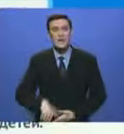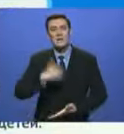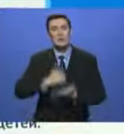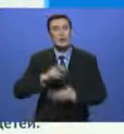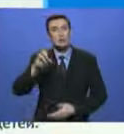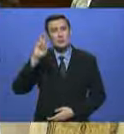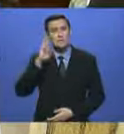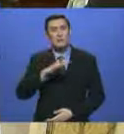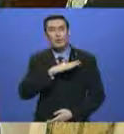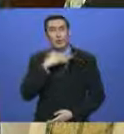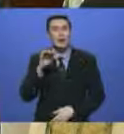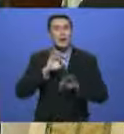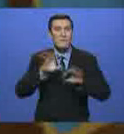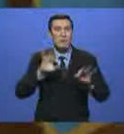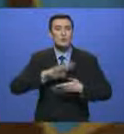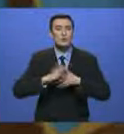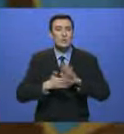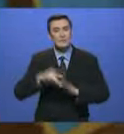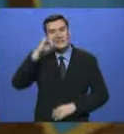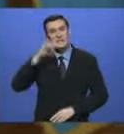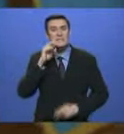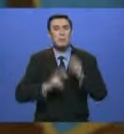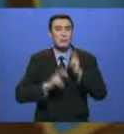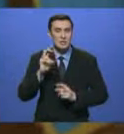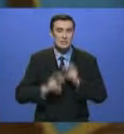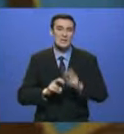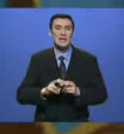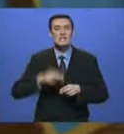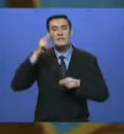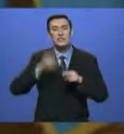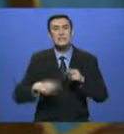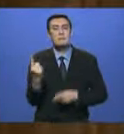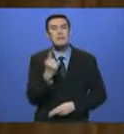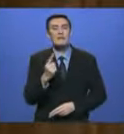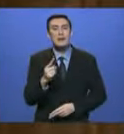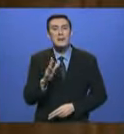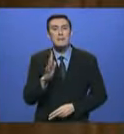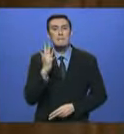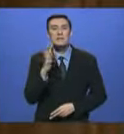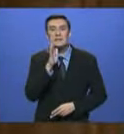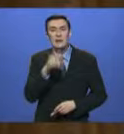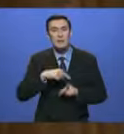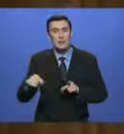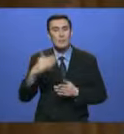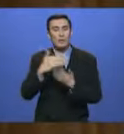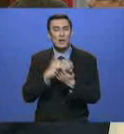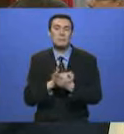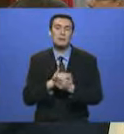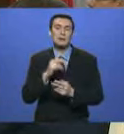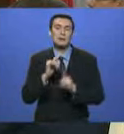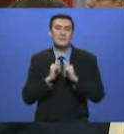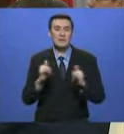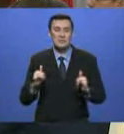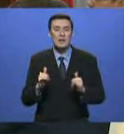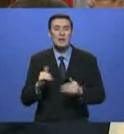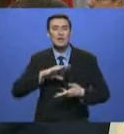Президент много говорил и о ситуации в отечественной промышленности. Завершается первая пятилетка индустриально-инновационной программы, и самое время подводить